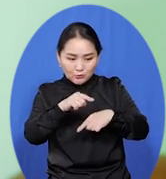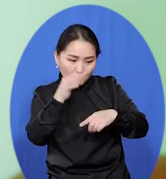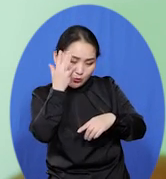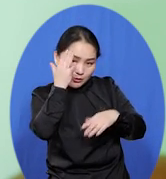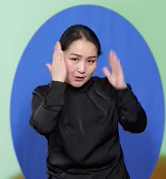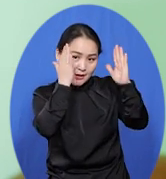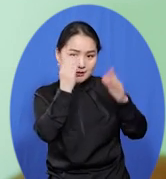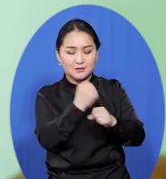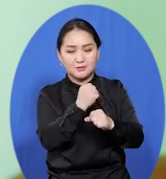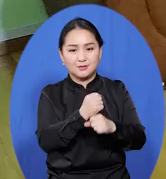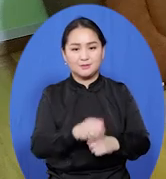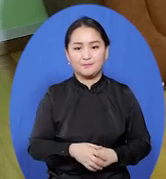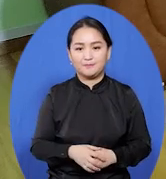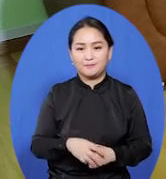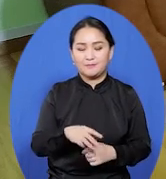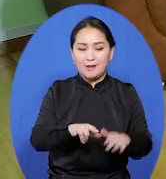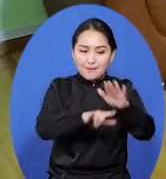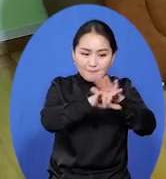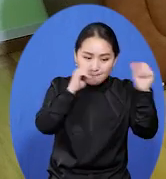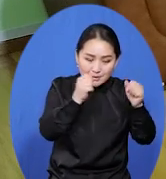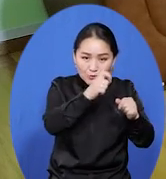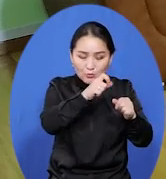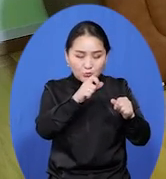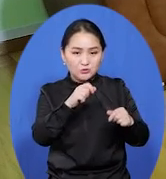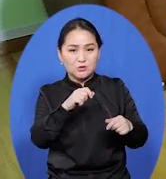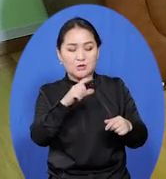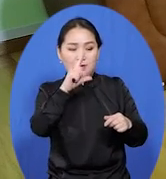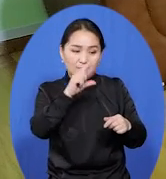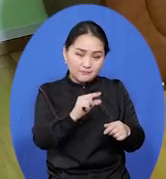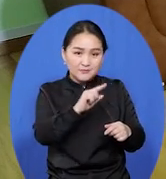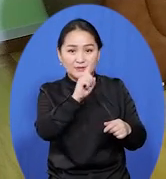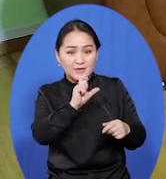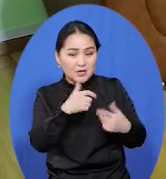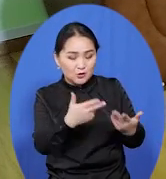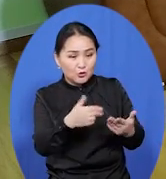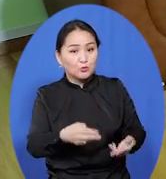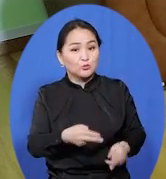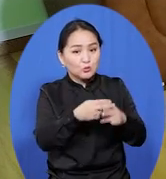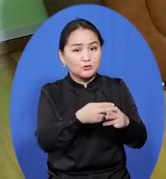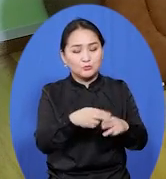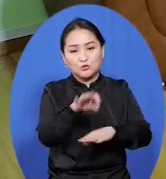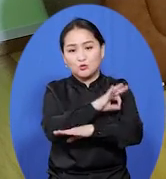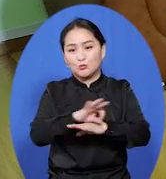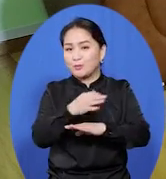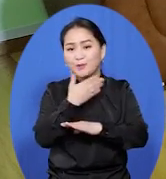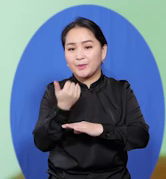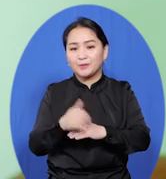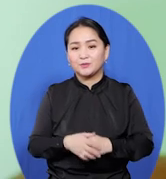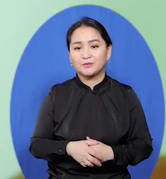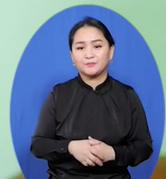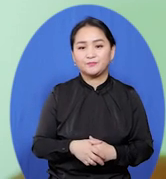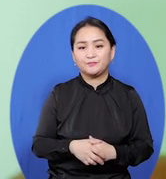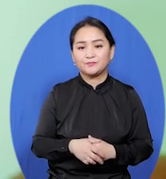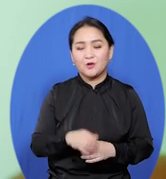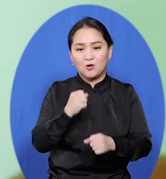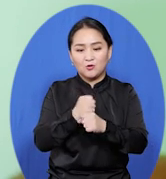нар бодлогыг барьж ажилладаг. Ер нь малчт руу чиглэсэн хөнгөлтэй зээл тусламж гэдэг юм уу төсөл хөтөлбөр ер нь байдаггүй шүү дээ. За